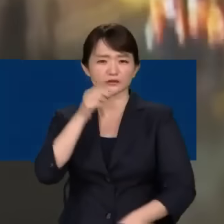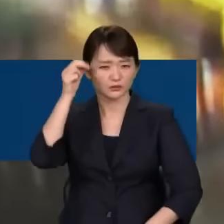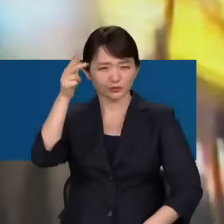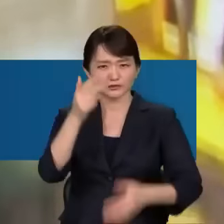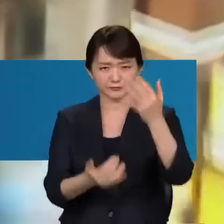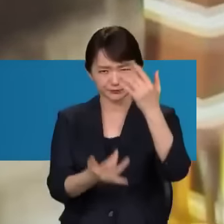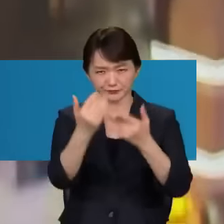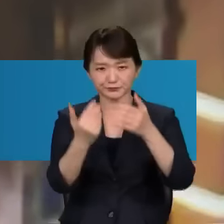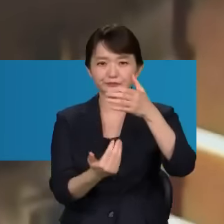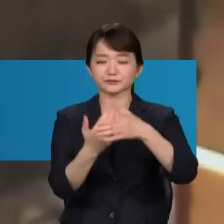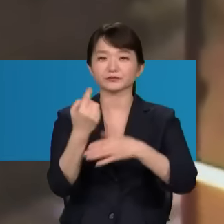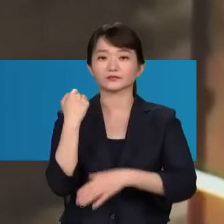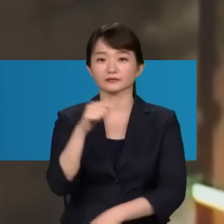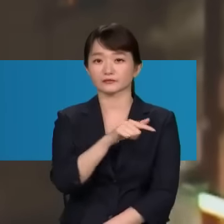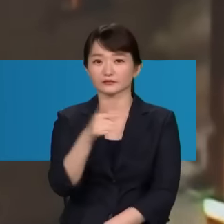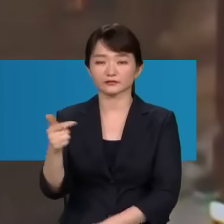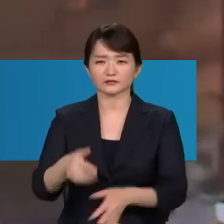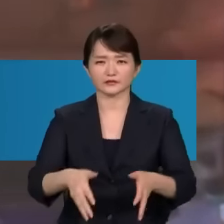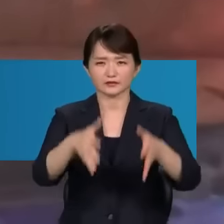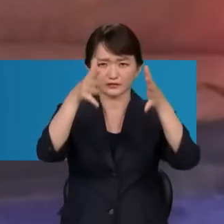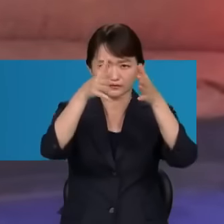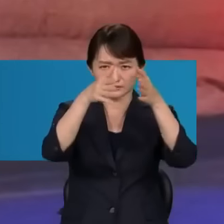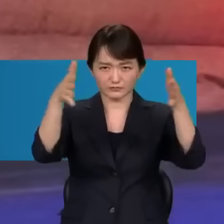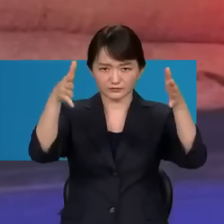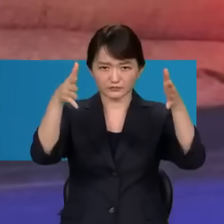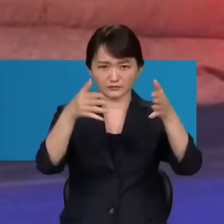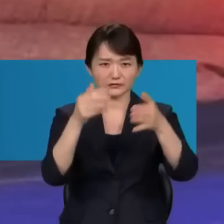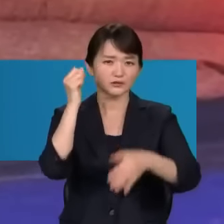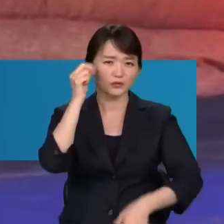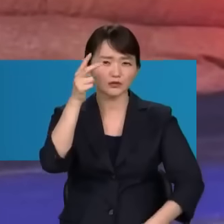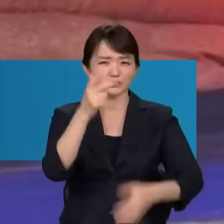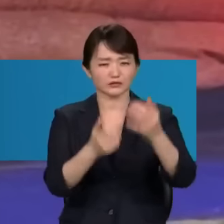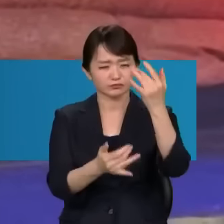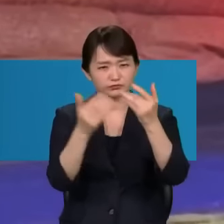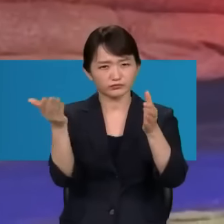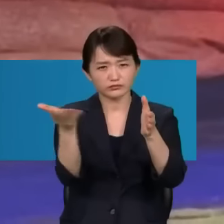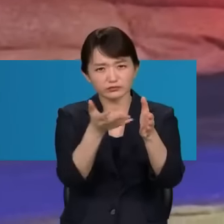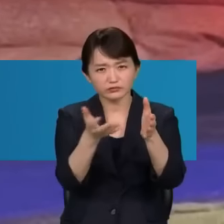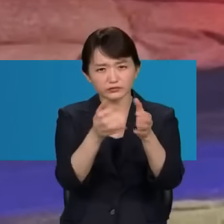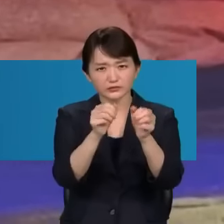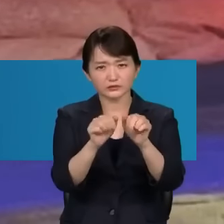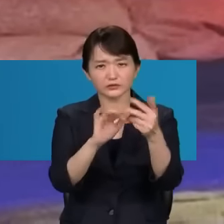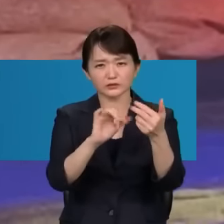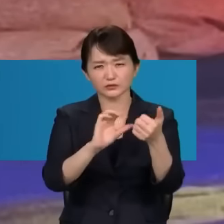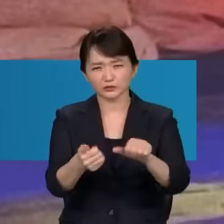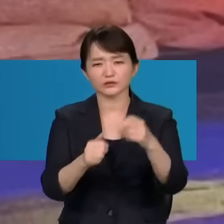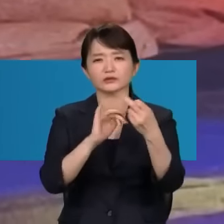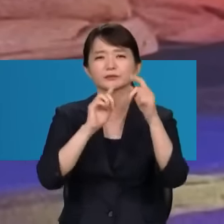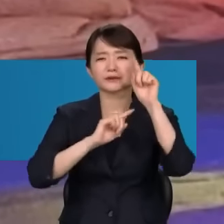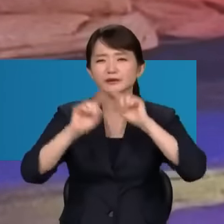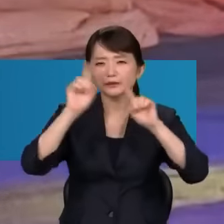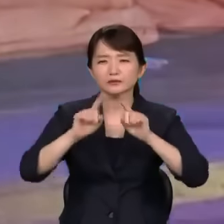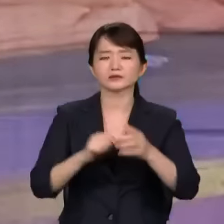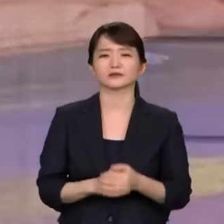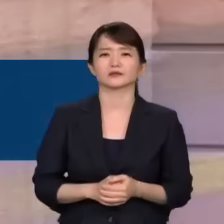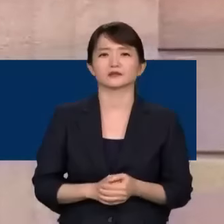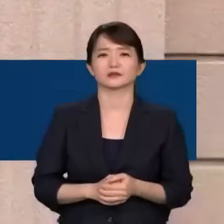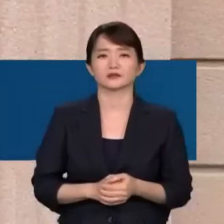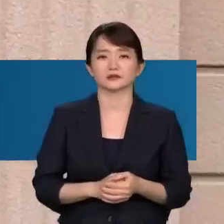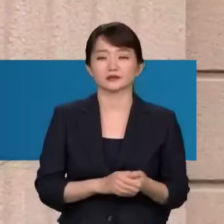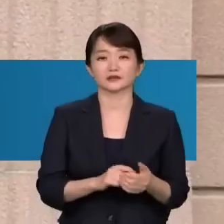소식입니다. 어제 저녁 9층짜리 호텔에서 불이 나 투숙객 7명이 숨지고 12명이 다쳤습니다. 특히 살려고